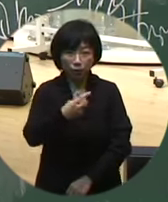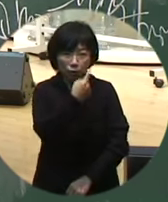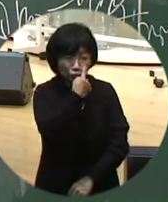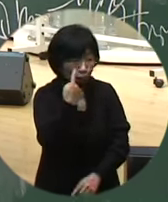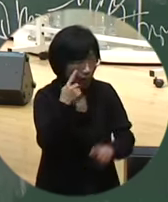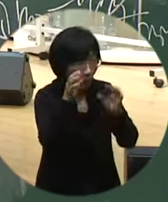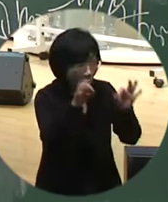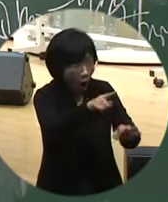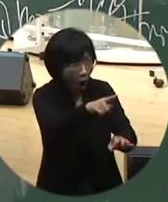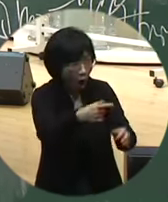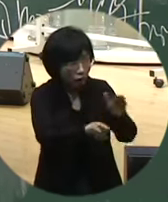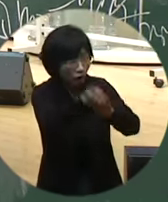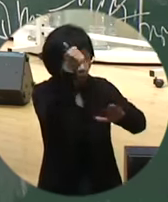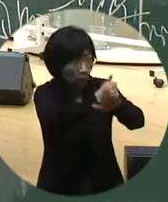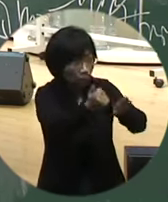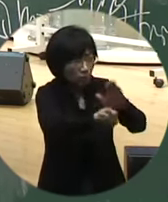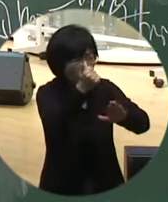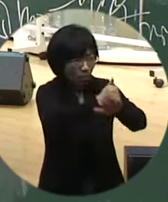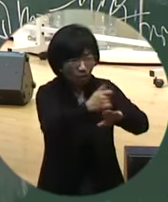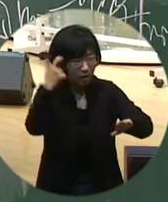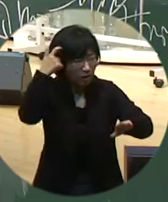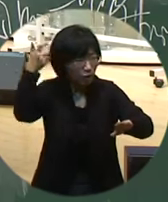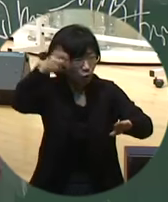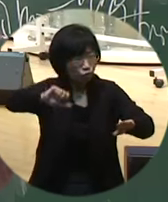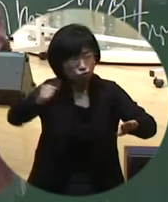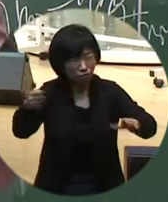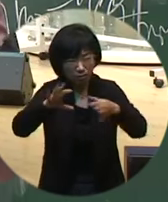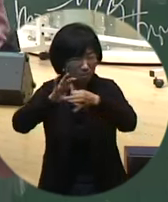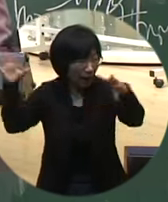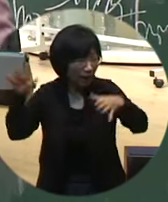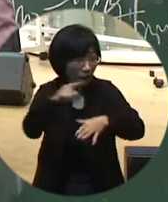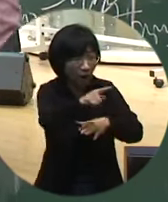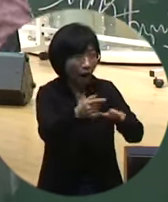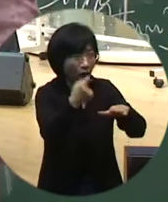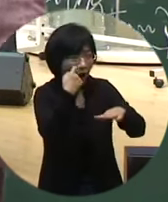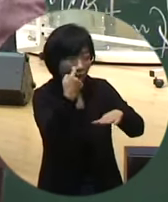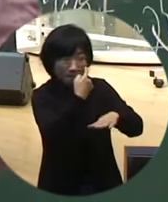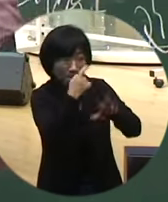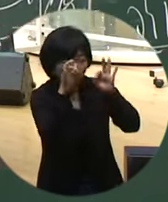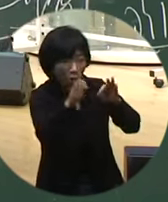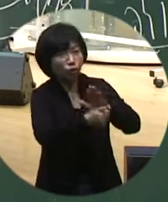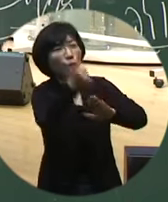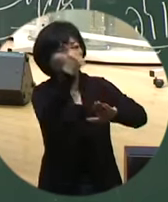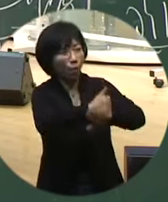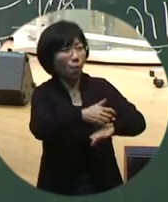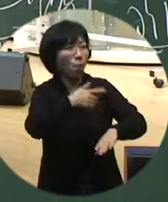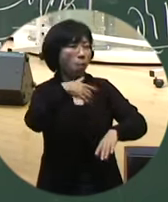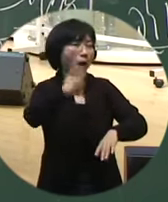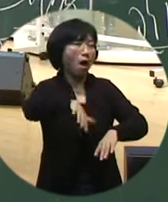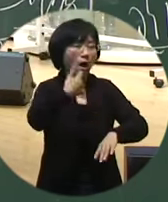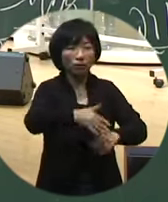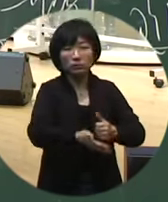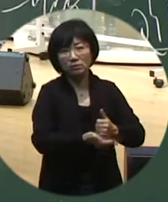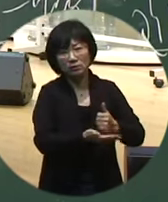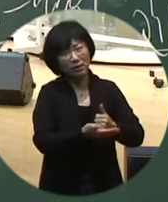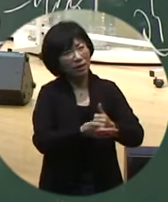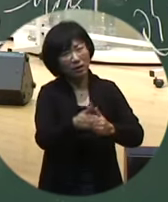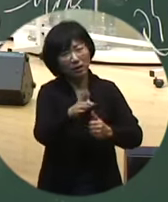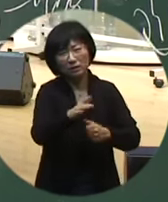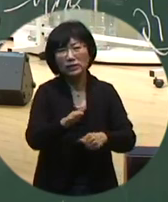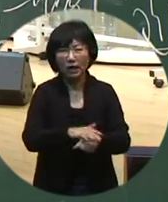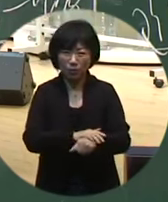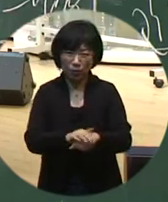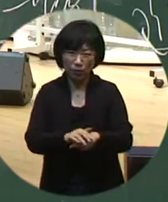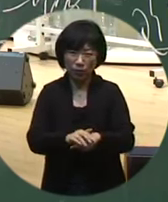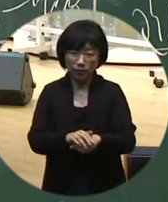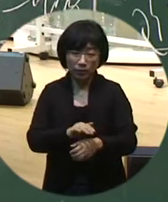가르치지 않습니까? 육신 기준. And it's that culture of teaching all things, the standard of the world, saying that only the things that you can see are success. 우리 아이들이 꿈도 있고